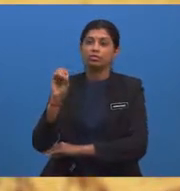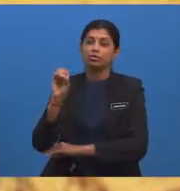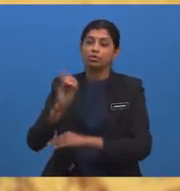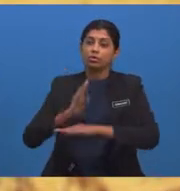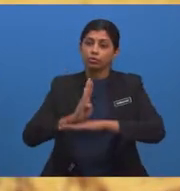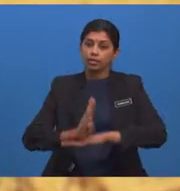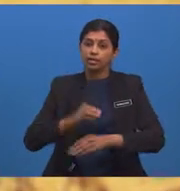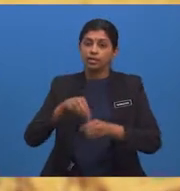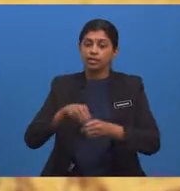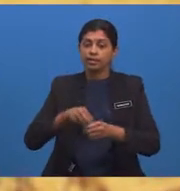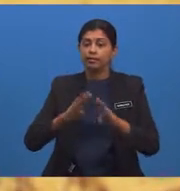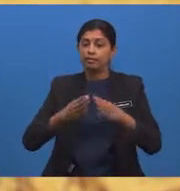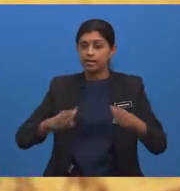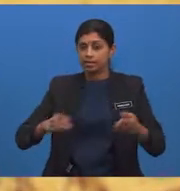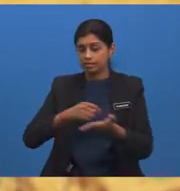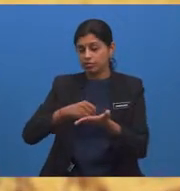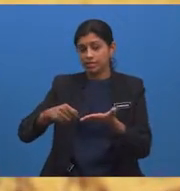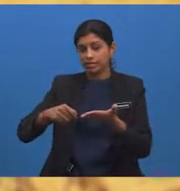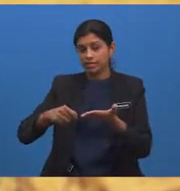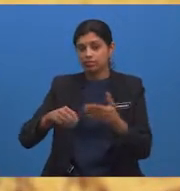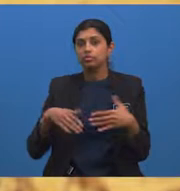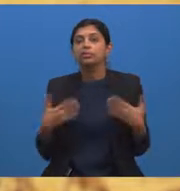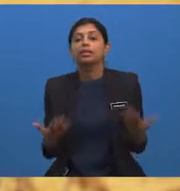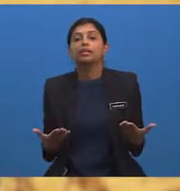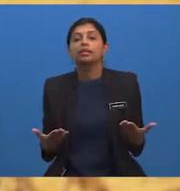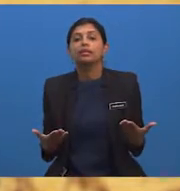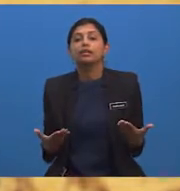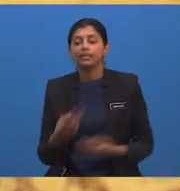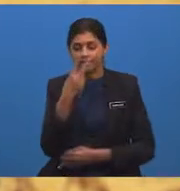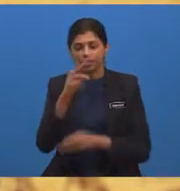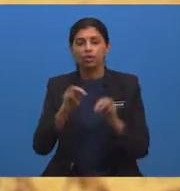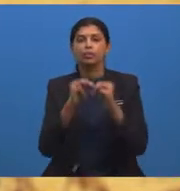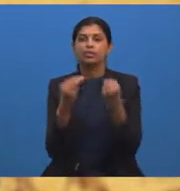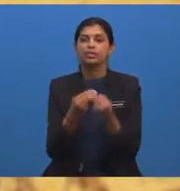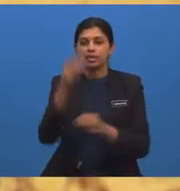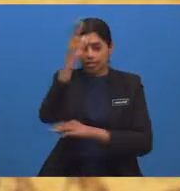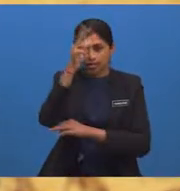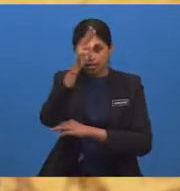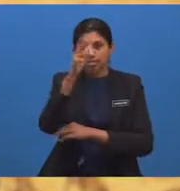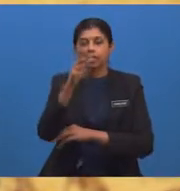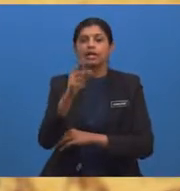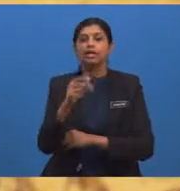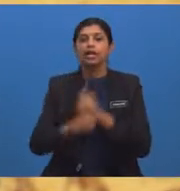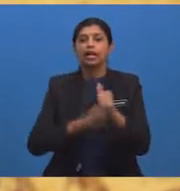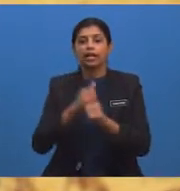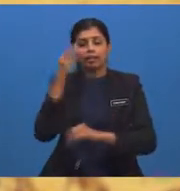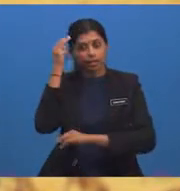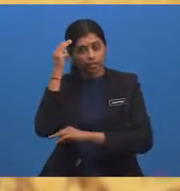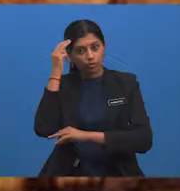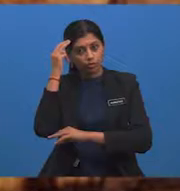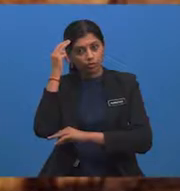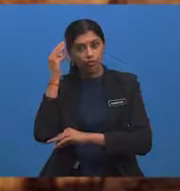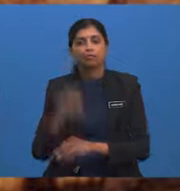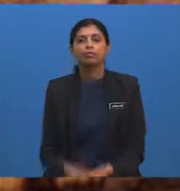bahasa dapat dilihat melalui cara masyarakat kerajaan Melayu mengadaptasi pengaruh luar